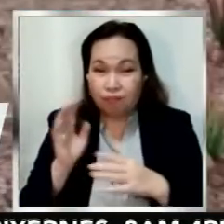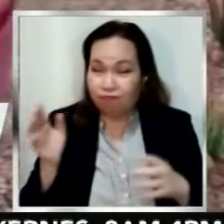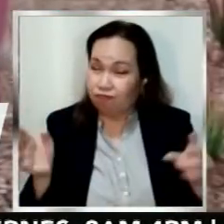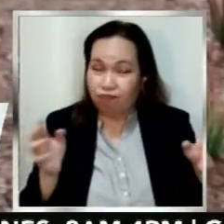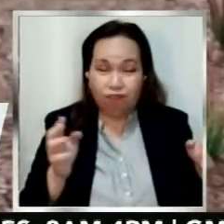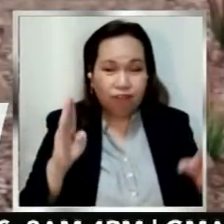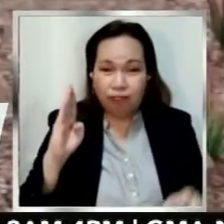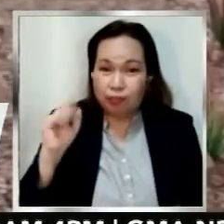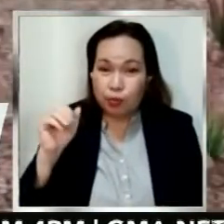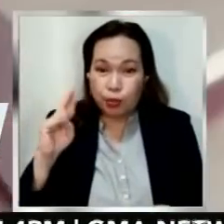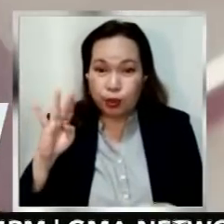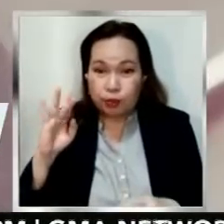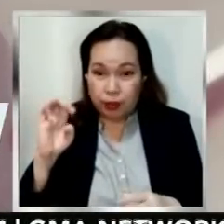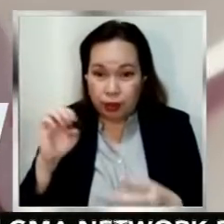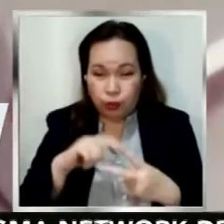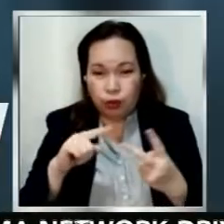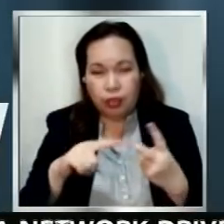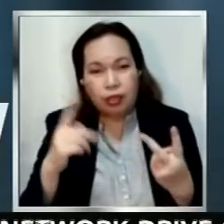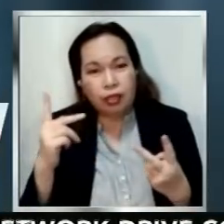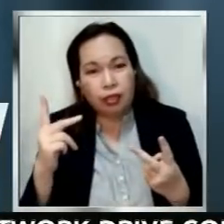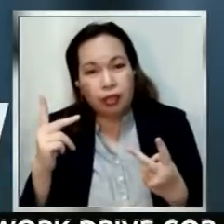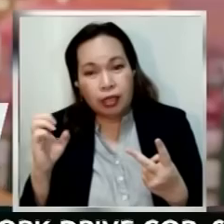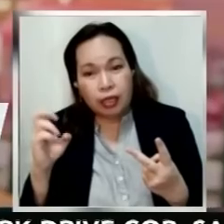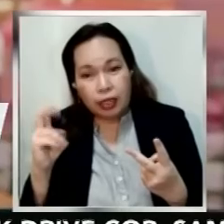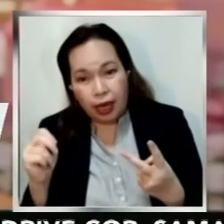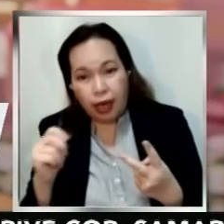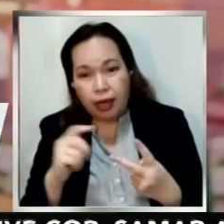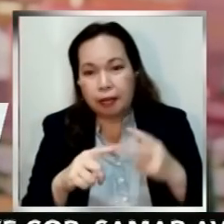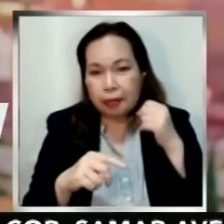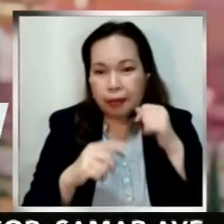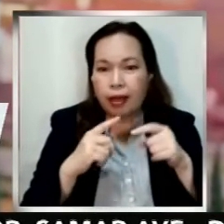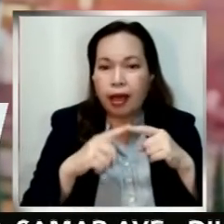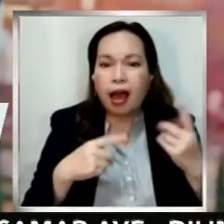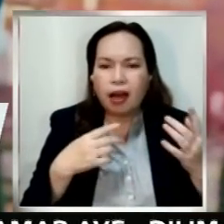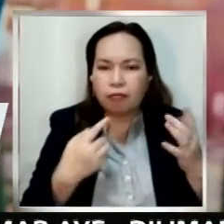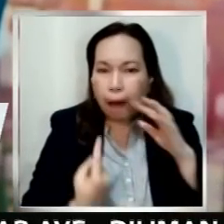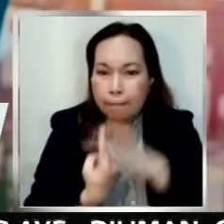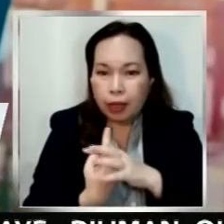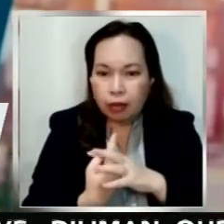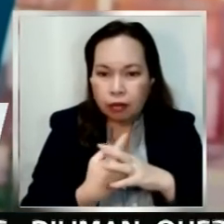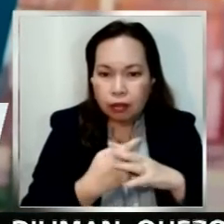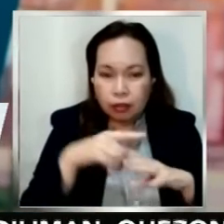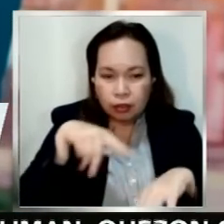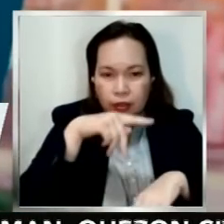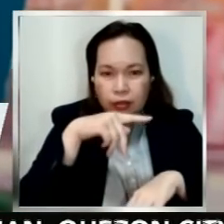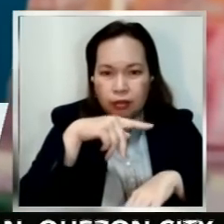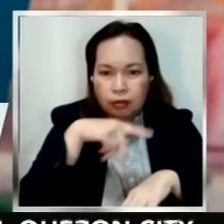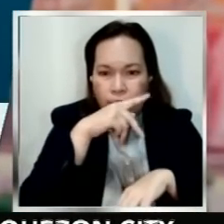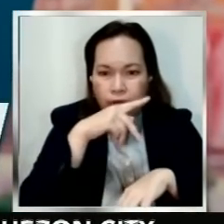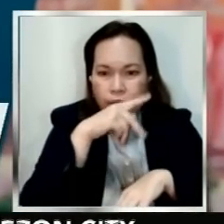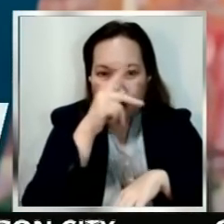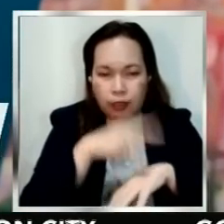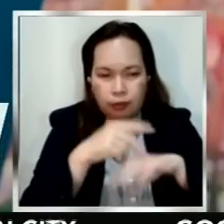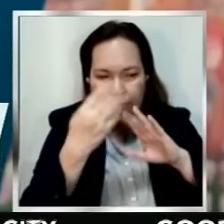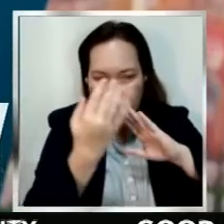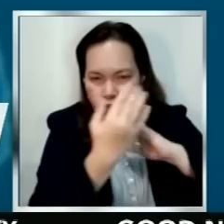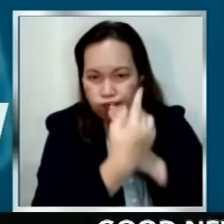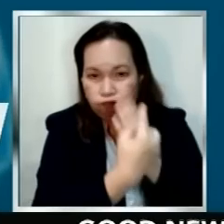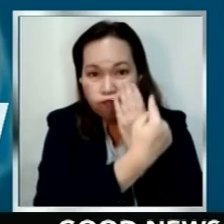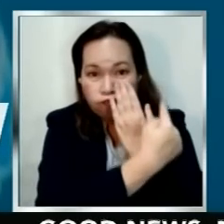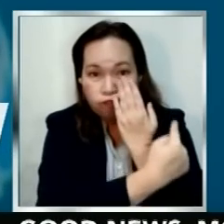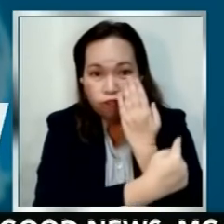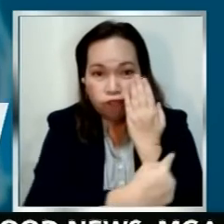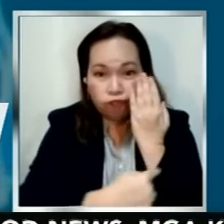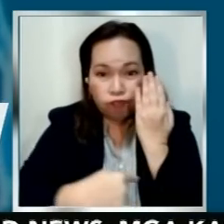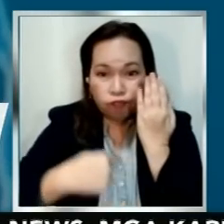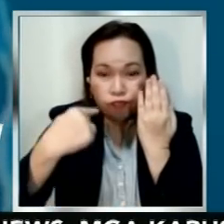Margot Robbie at Ryan Gosling, lumabas ang 9-dash line. May isang eksena sa pelikula kung saan nakatayo si Barbie sa harap ng isang mapa ng mundo. At